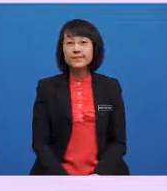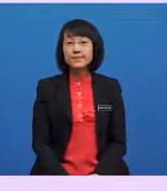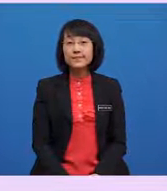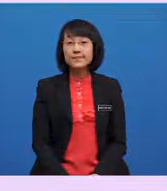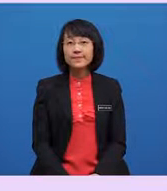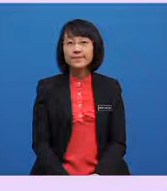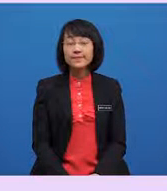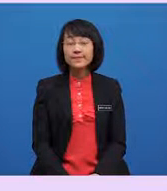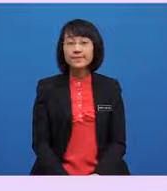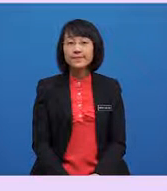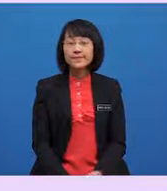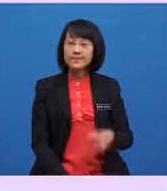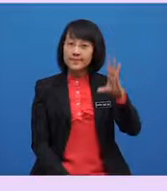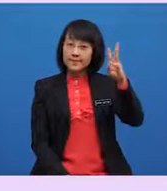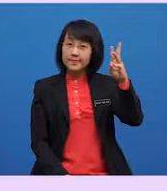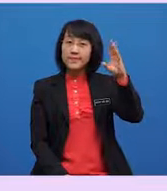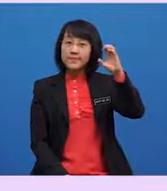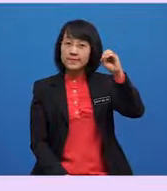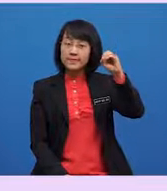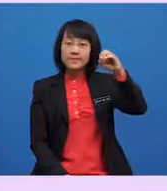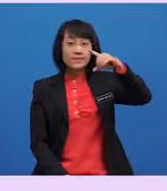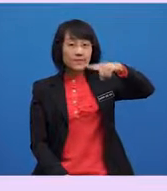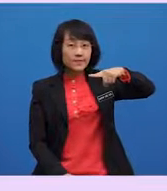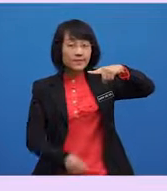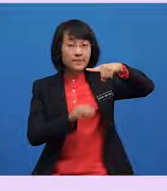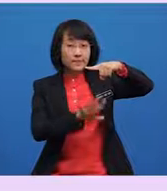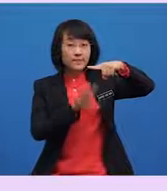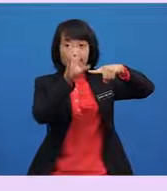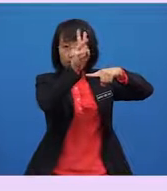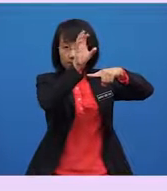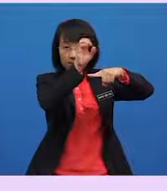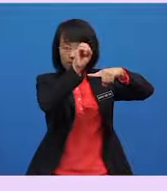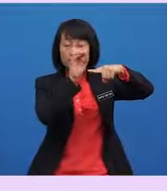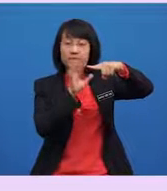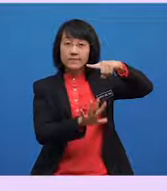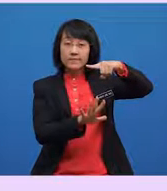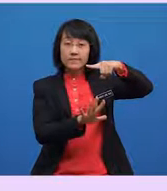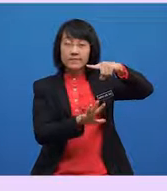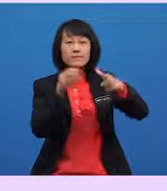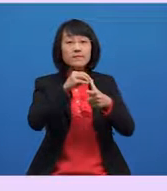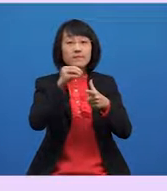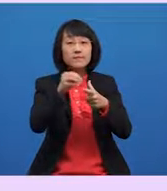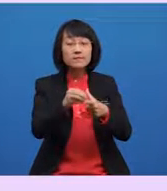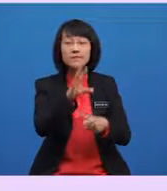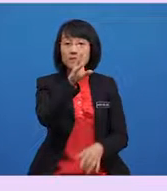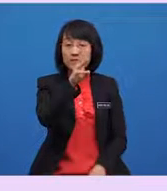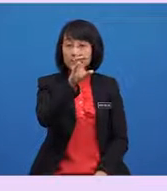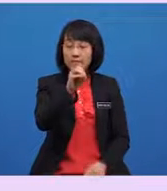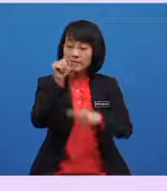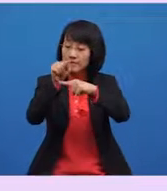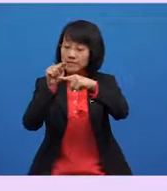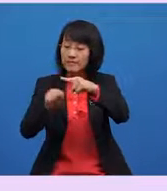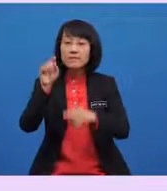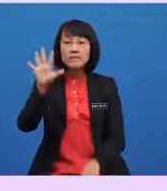60/5 atau 60 bahagi 5,